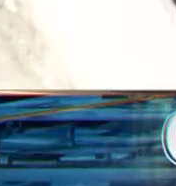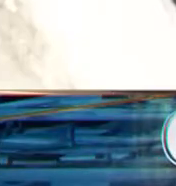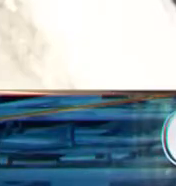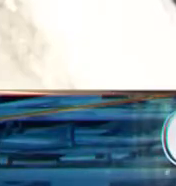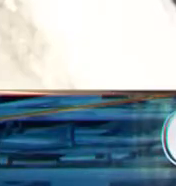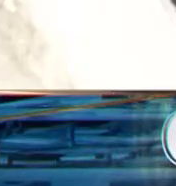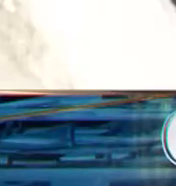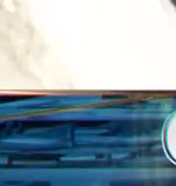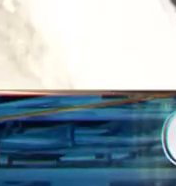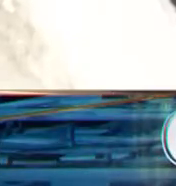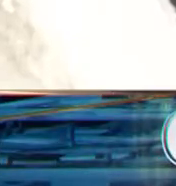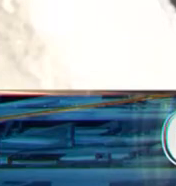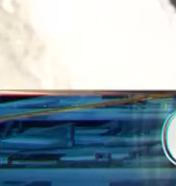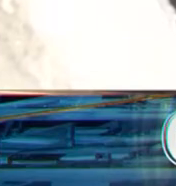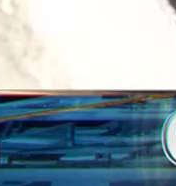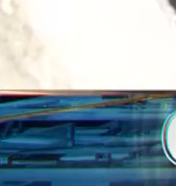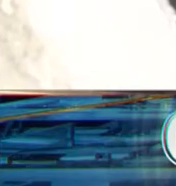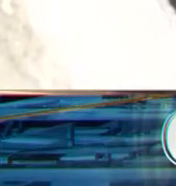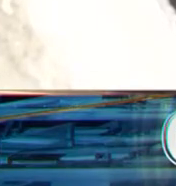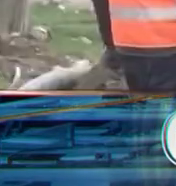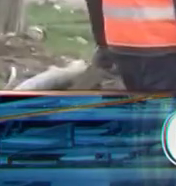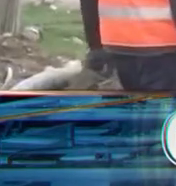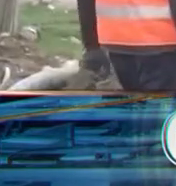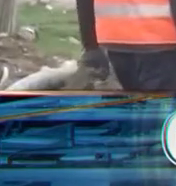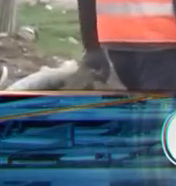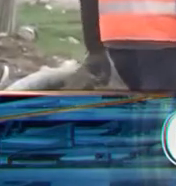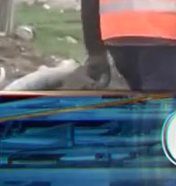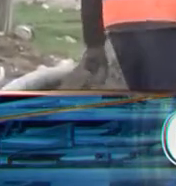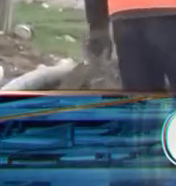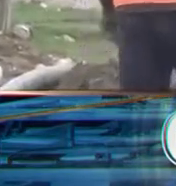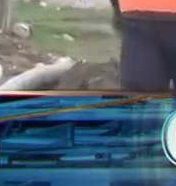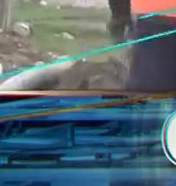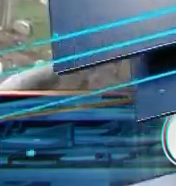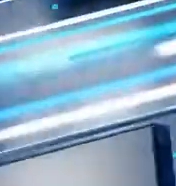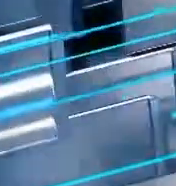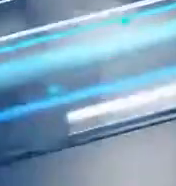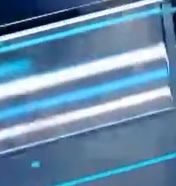Да будет вода. Села Раимбекского района проводят водопроводные трубы.